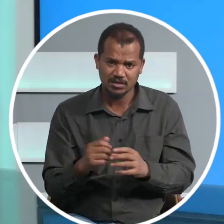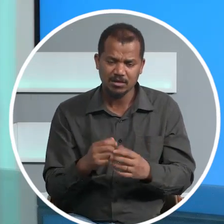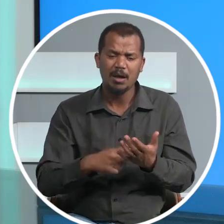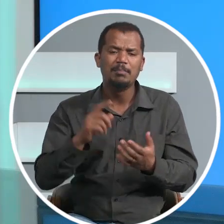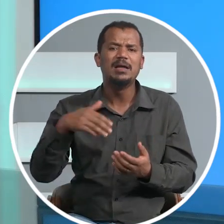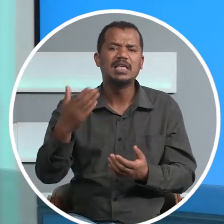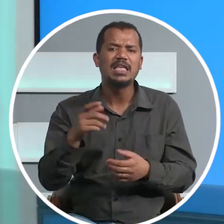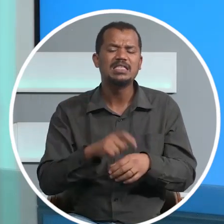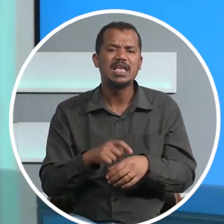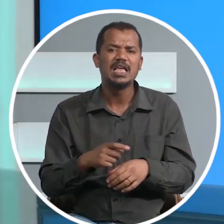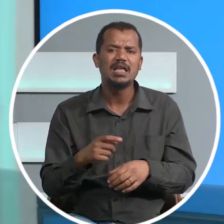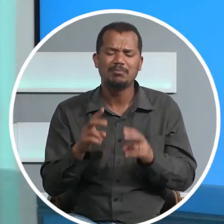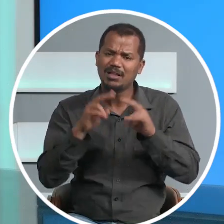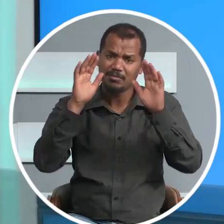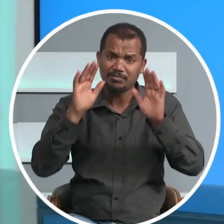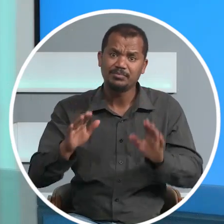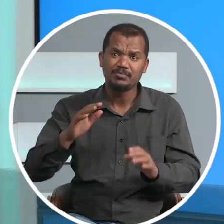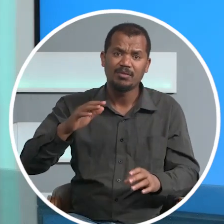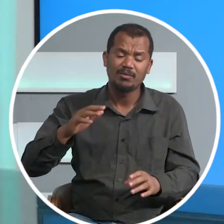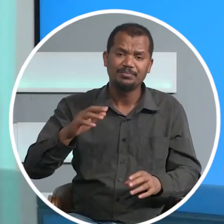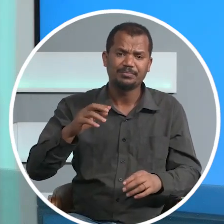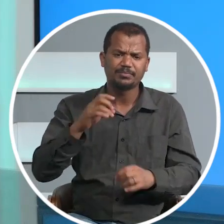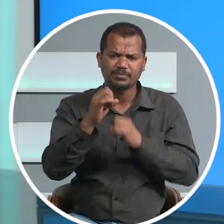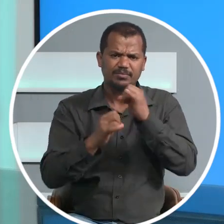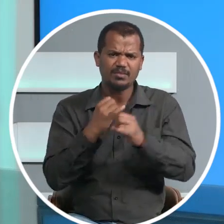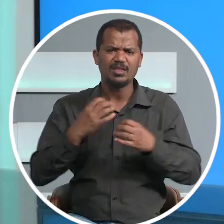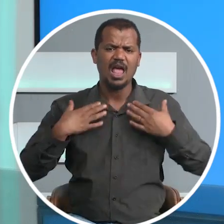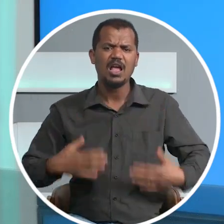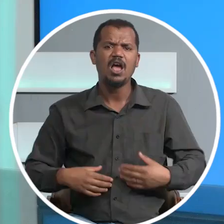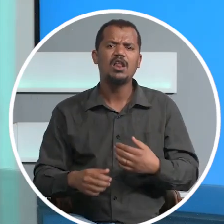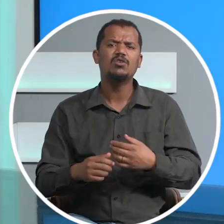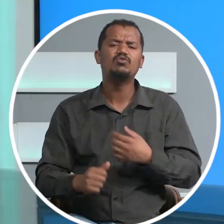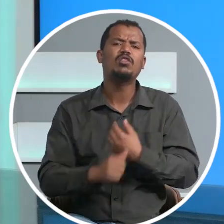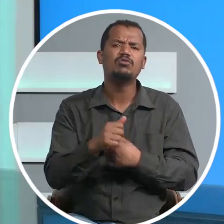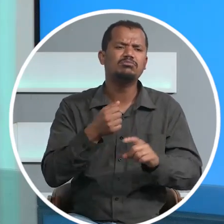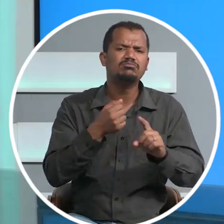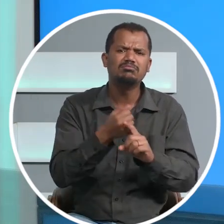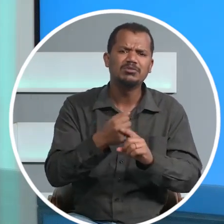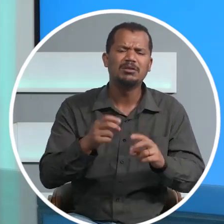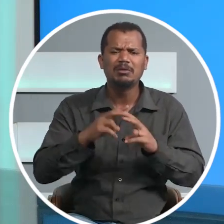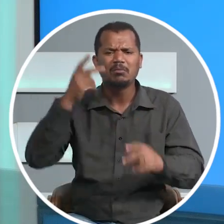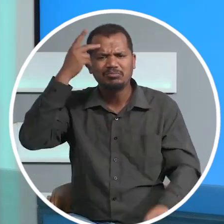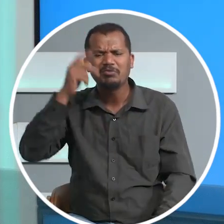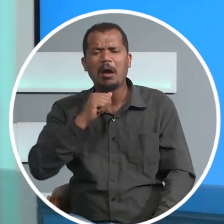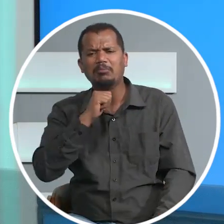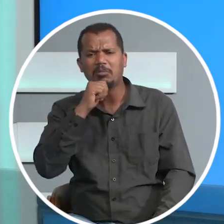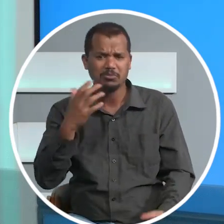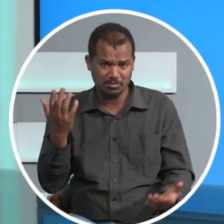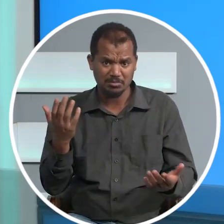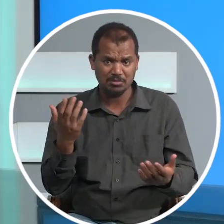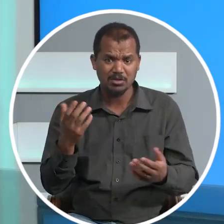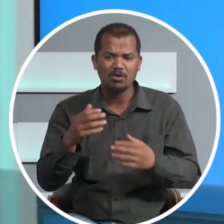እና በዛን ጊዜ በጣም ይገርምሽ ትላልቅ ዓለም አቀፍ አካል ጉዳተኞች ንቅናቄ መሪዎች ሀብታሞች በጣም የተማሩ ሰዎች ሁሉ ነበር